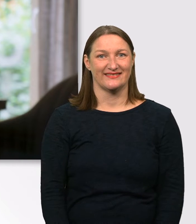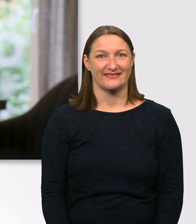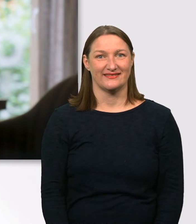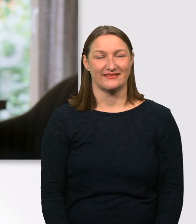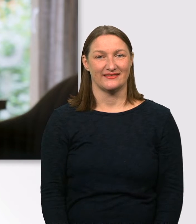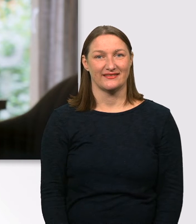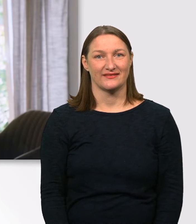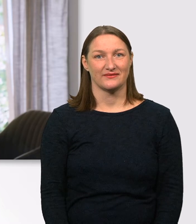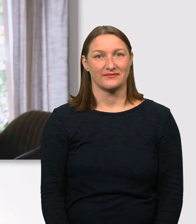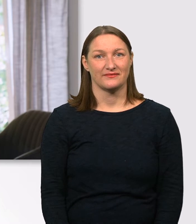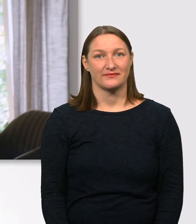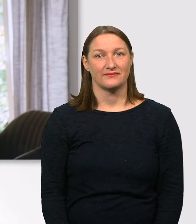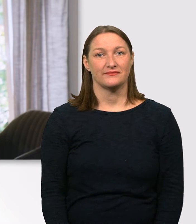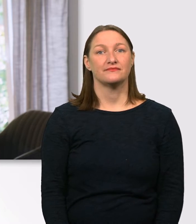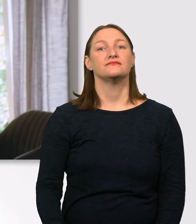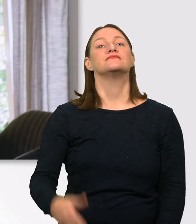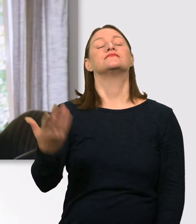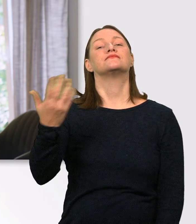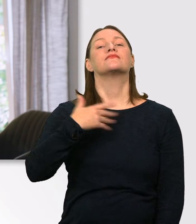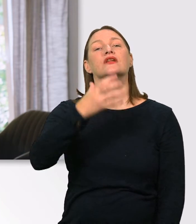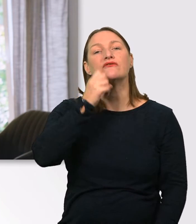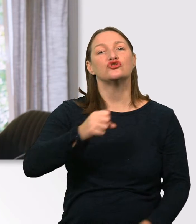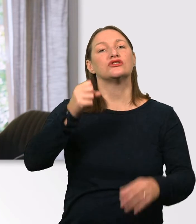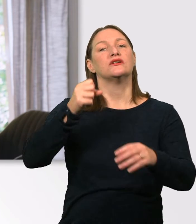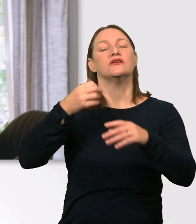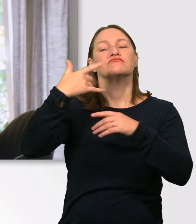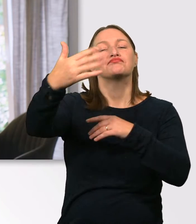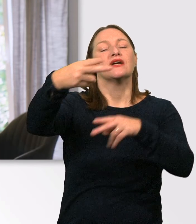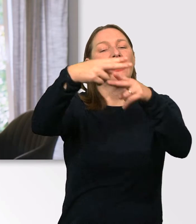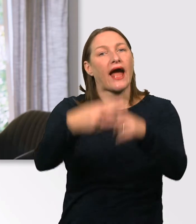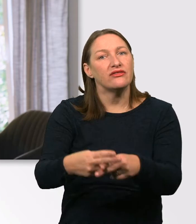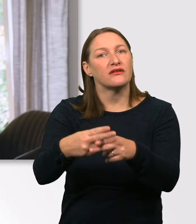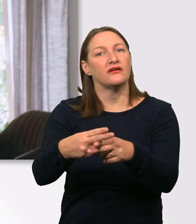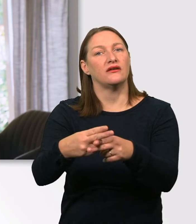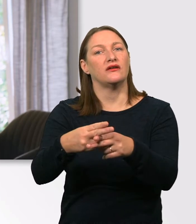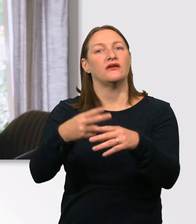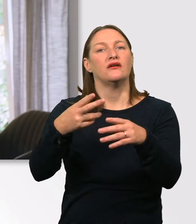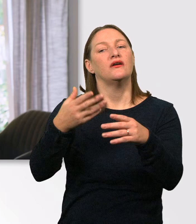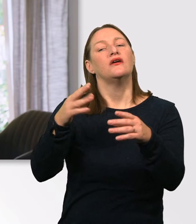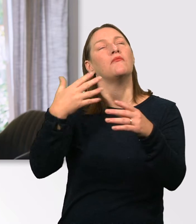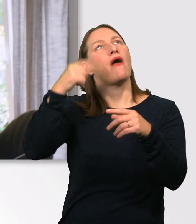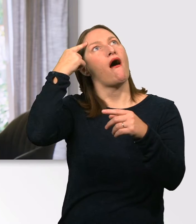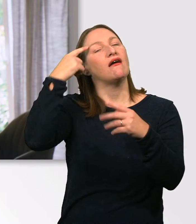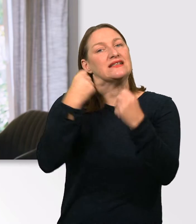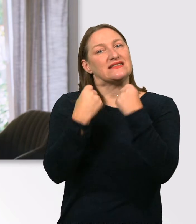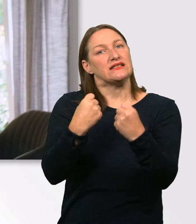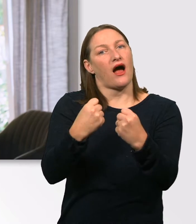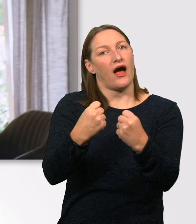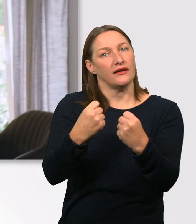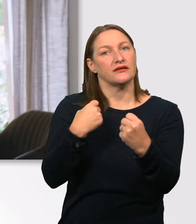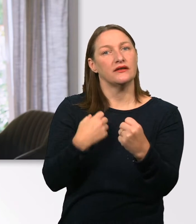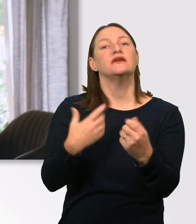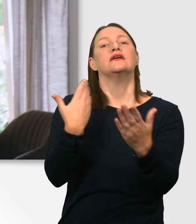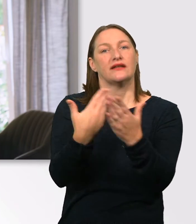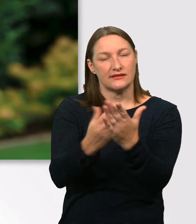Um für die ganz lange Perspektive, Rente, Ruhestand, einfach ein bisschen mehr Sicherheit zu haben, haben wir gesagt, wir wollen das